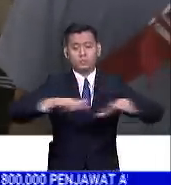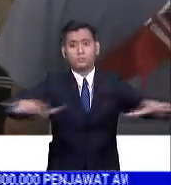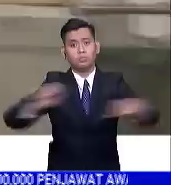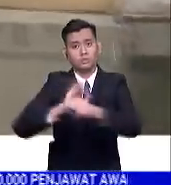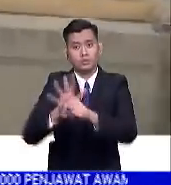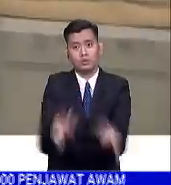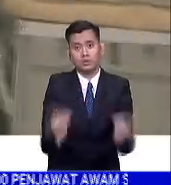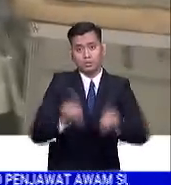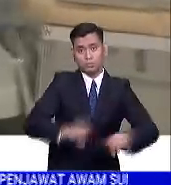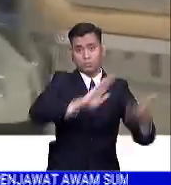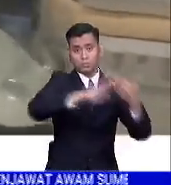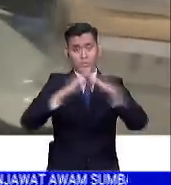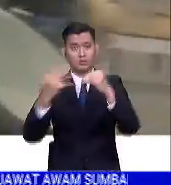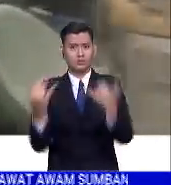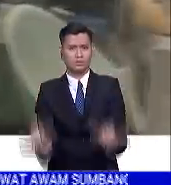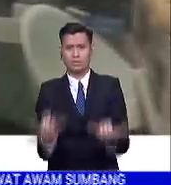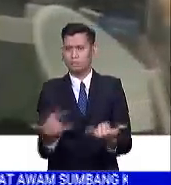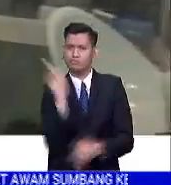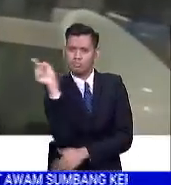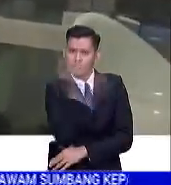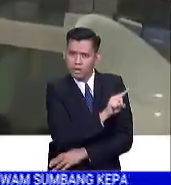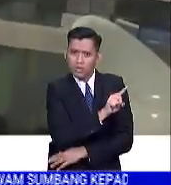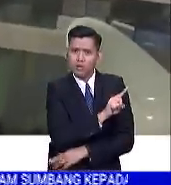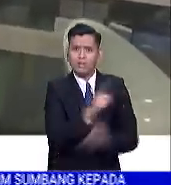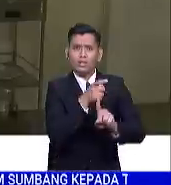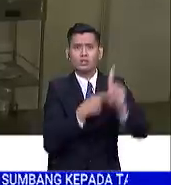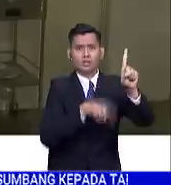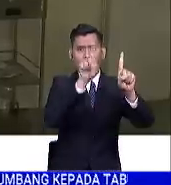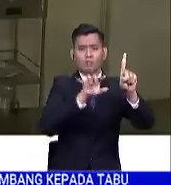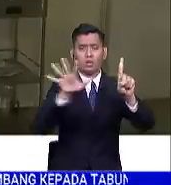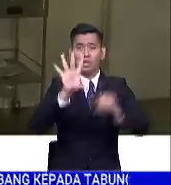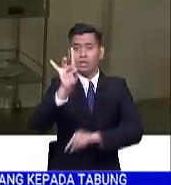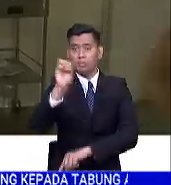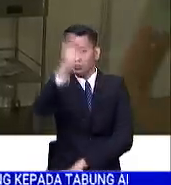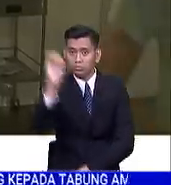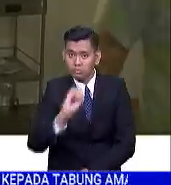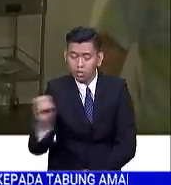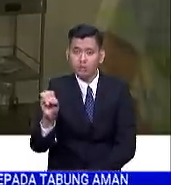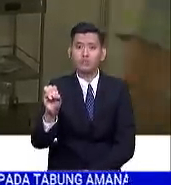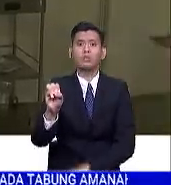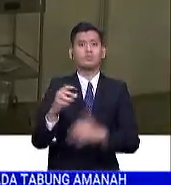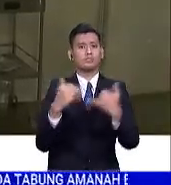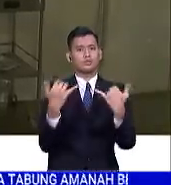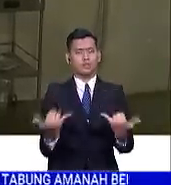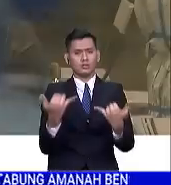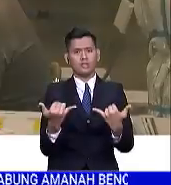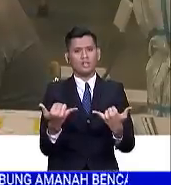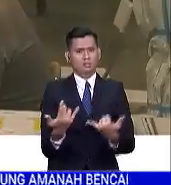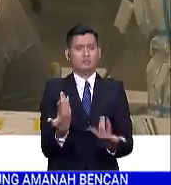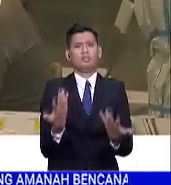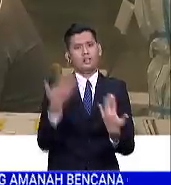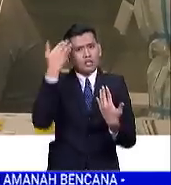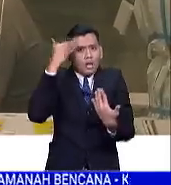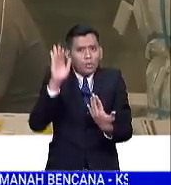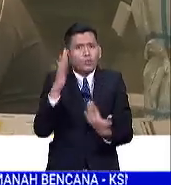COVID-19 dalam komuniti semakin meruncing apabila sejak 1 Mei lalu, 80% kes merupakan kes sporadik yang tidak diketahui